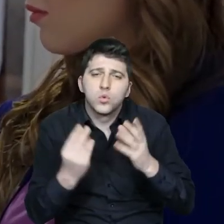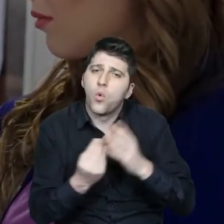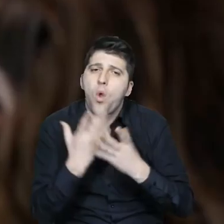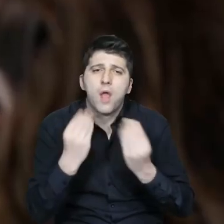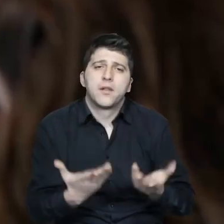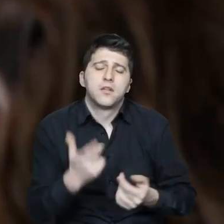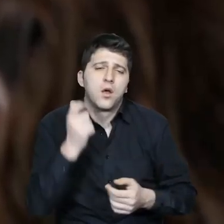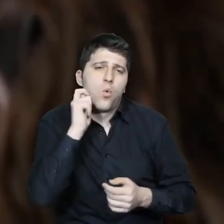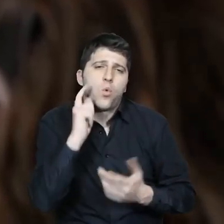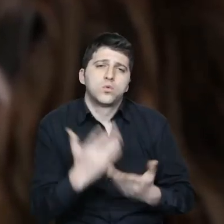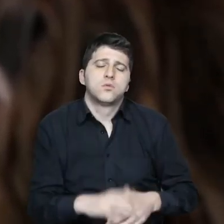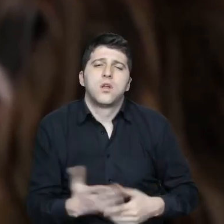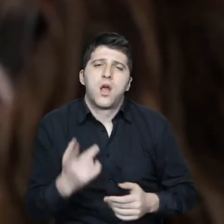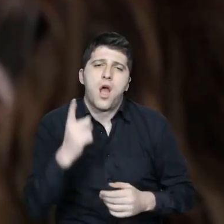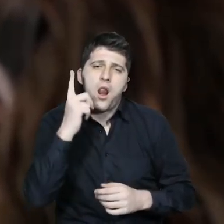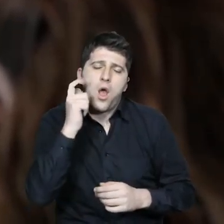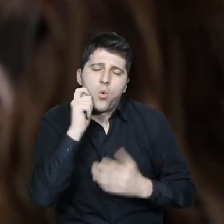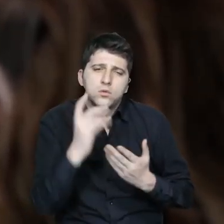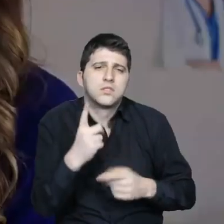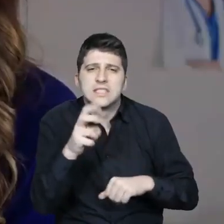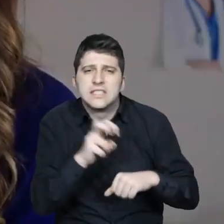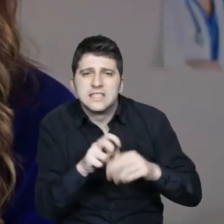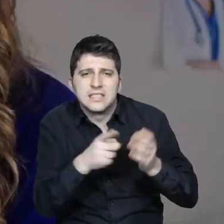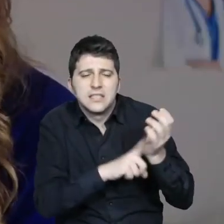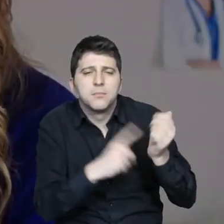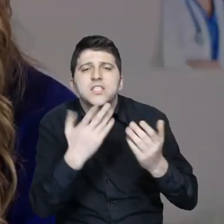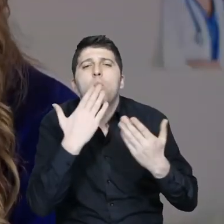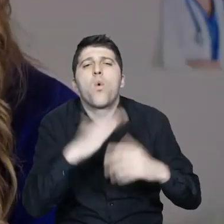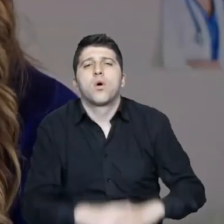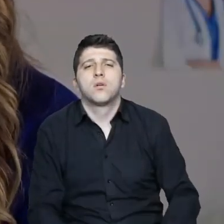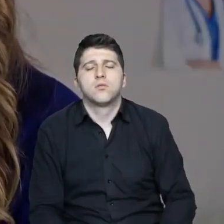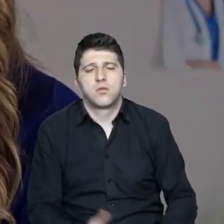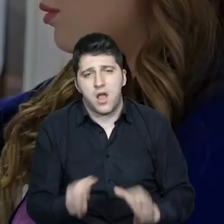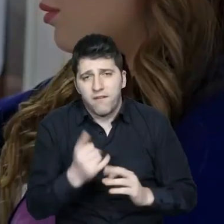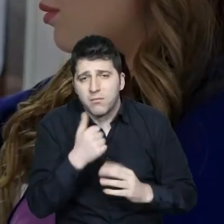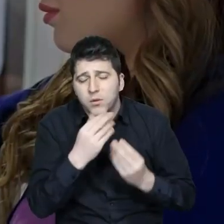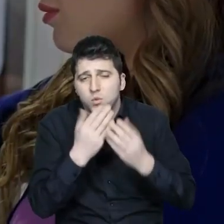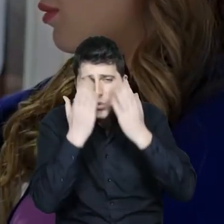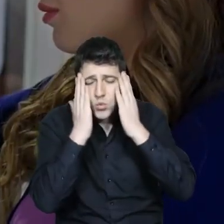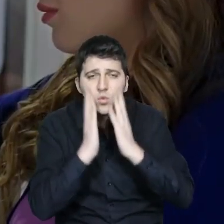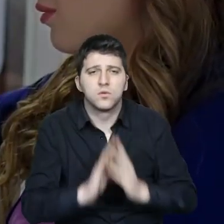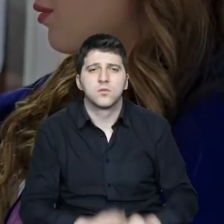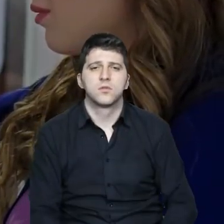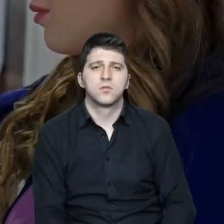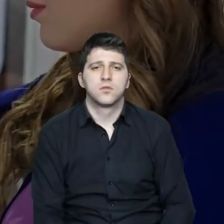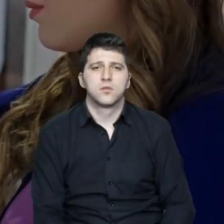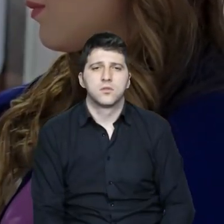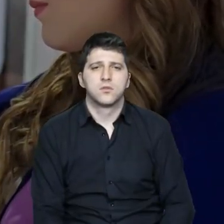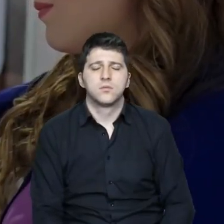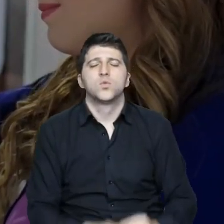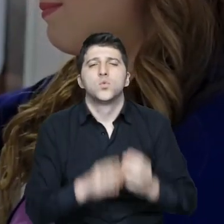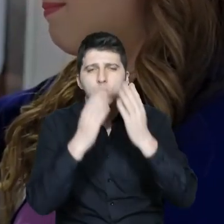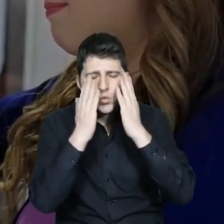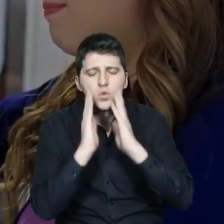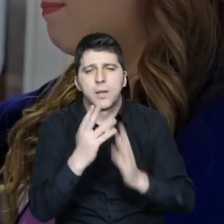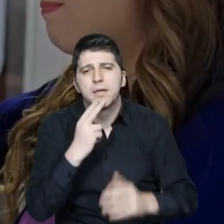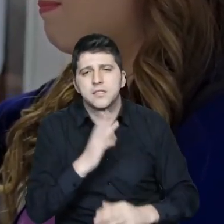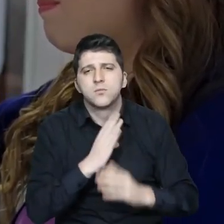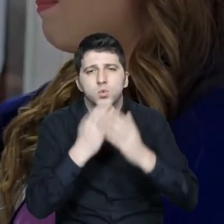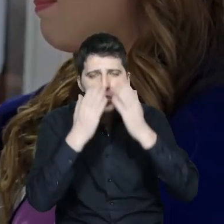olabilirdi. Allah'tan sinirlerine bir şey olmamış. Evet baba, çok şükür. Şükür tabii kızım.